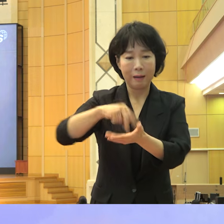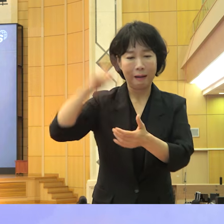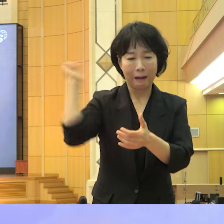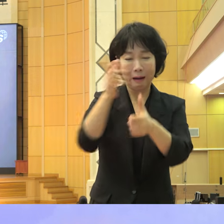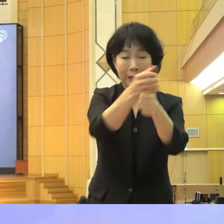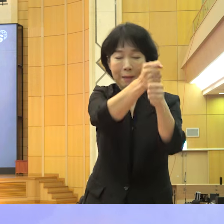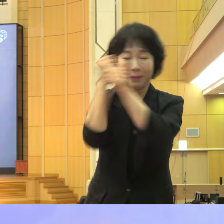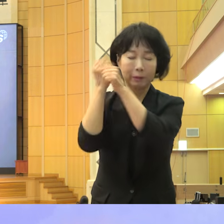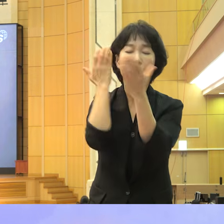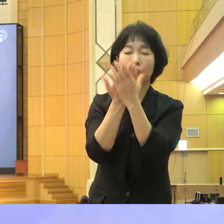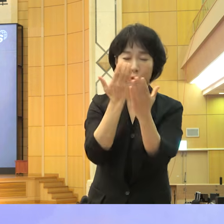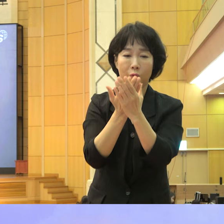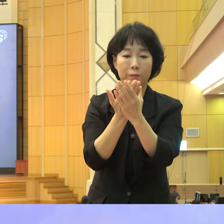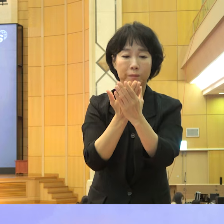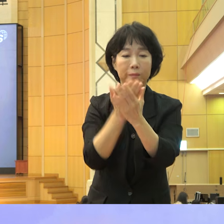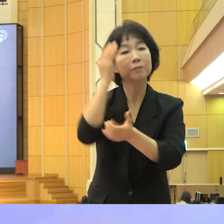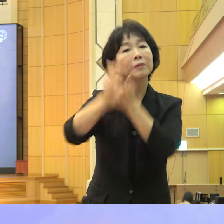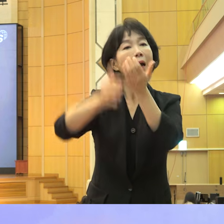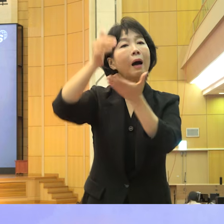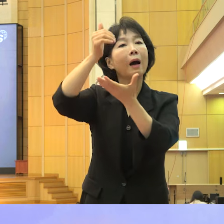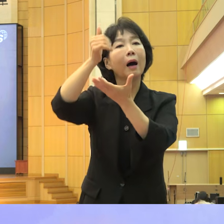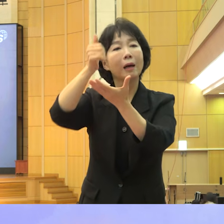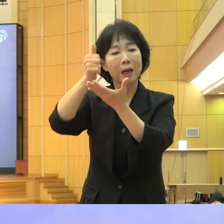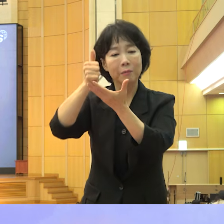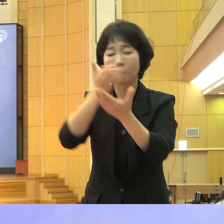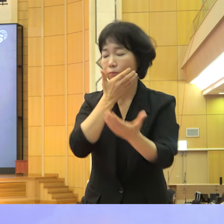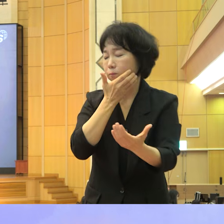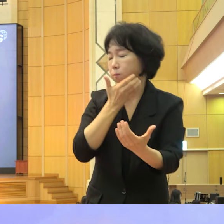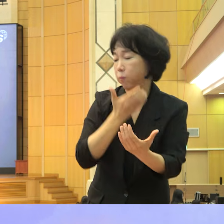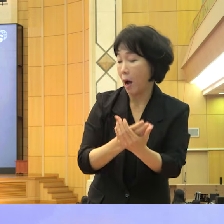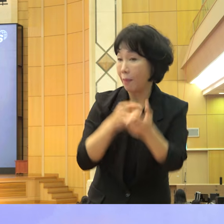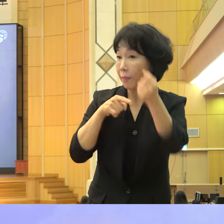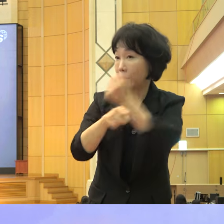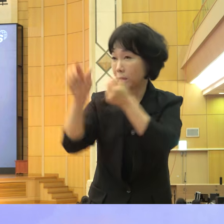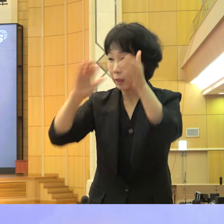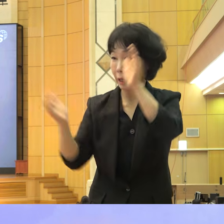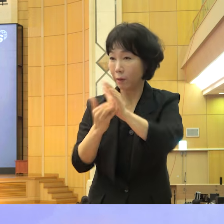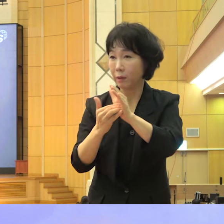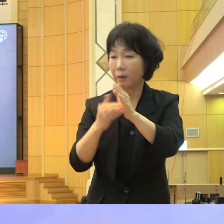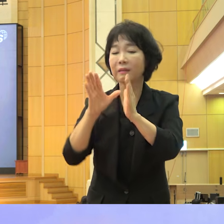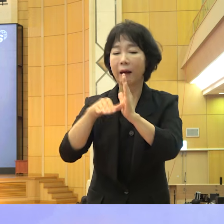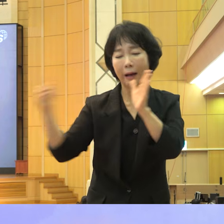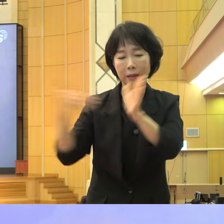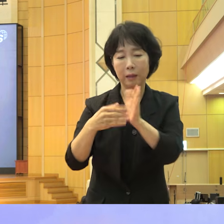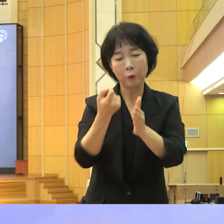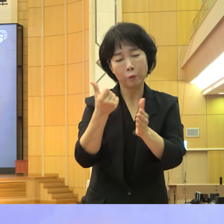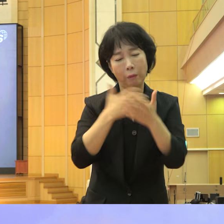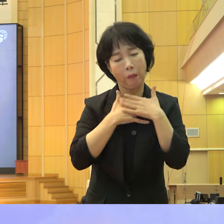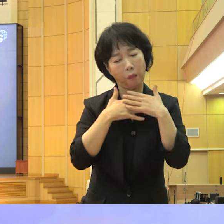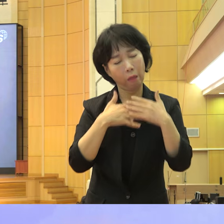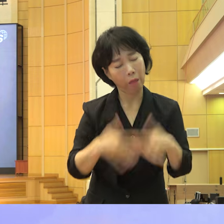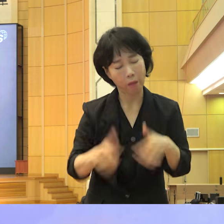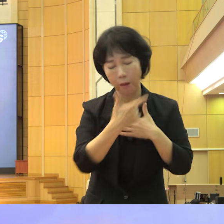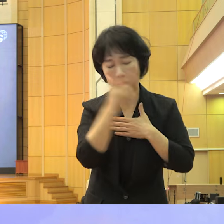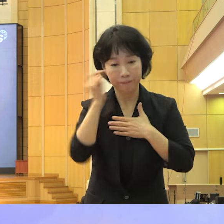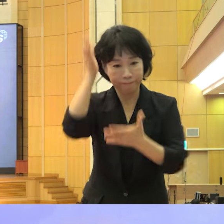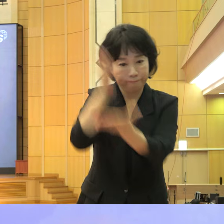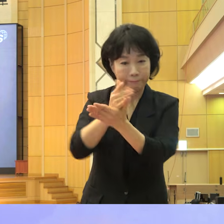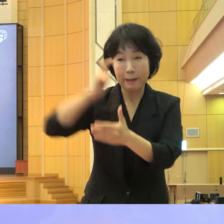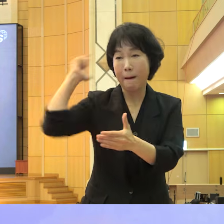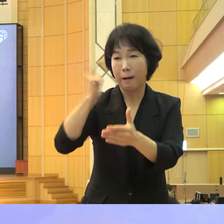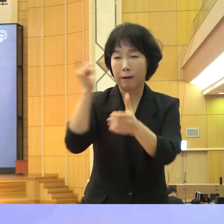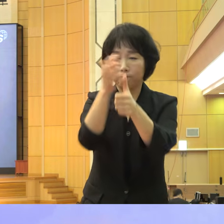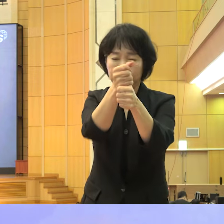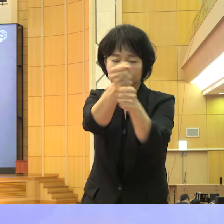붙잡아 주시고 하나님의 귀한 뜻을 이루시기에 조금도 연약함 없도록